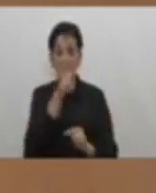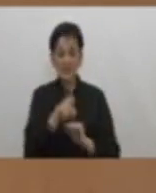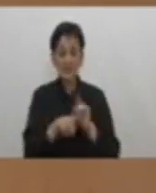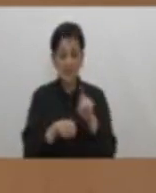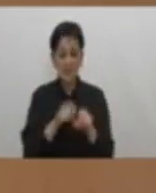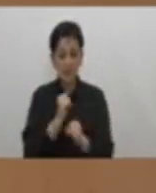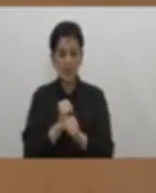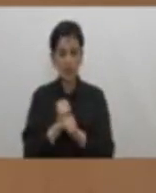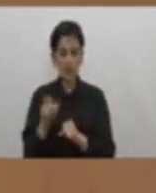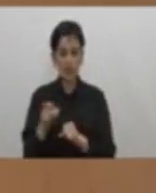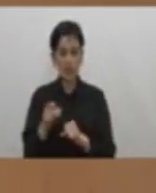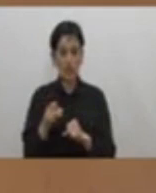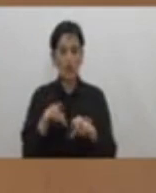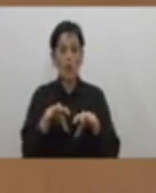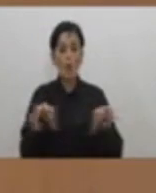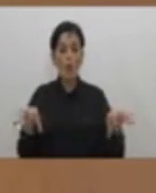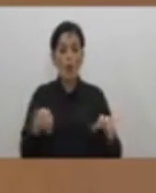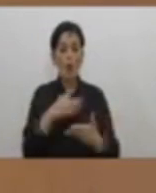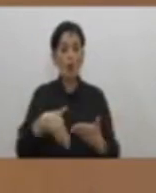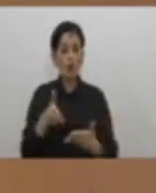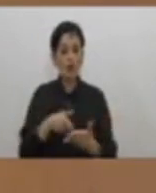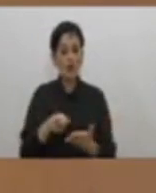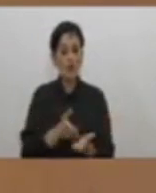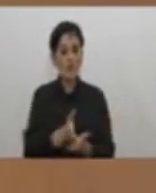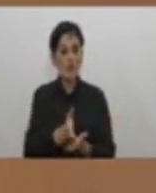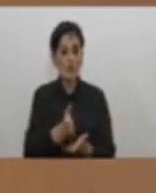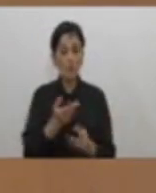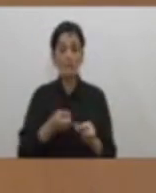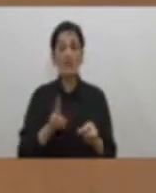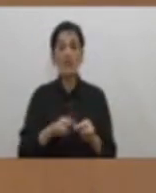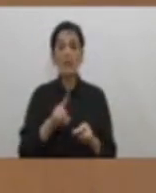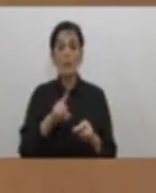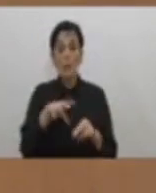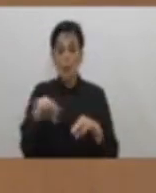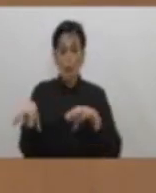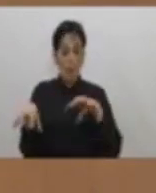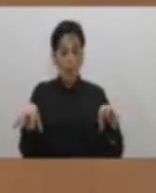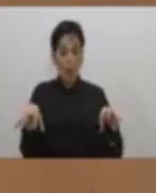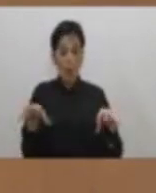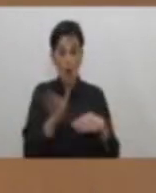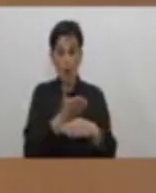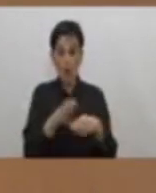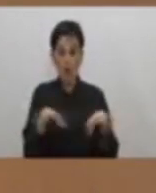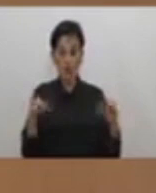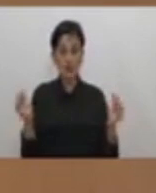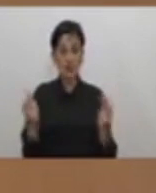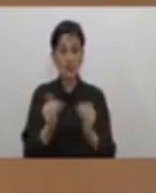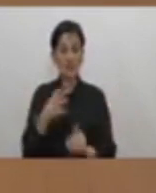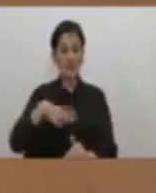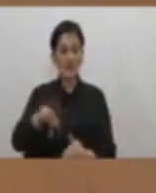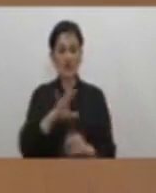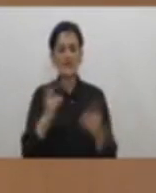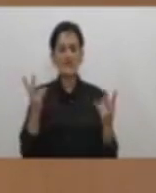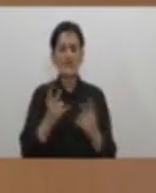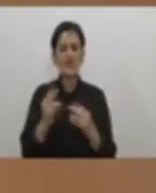უნდა დეპოლარიზაციის მიმართულებით იმისათვის რომ პოლარიზაცია შემცირდეს ქვეყანაში საჭიროა